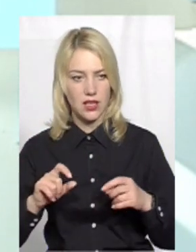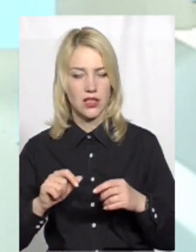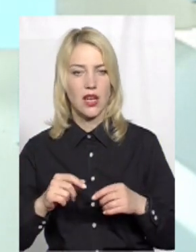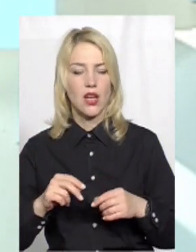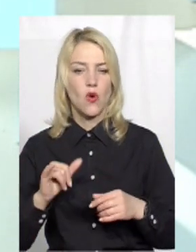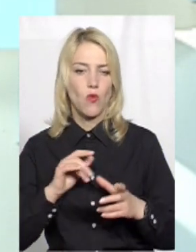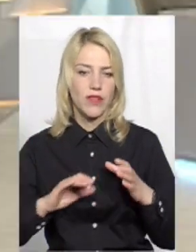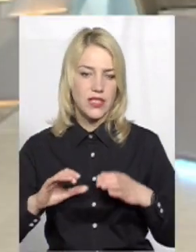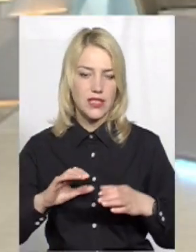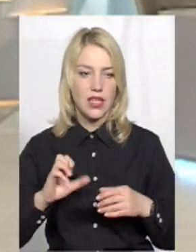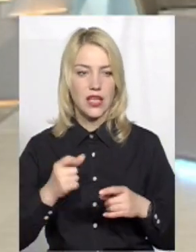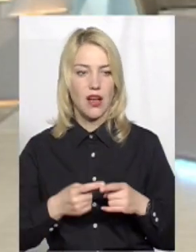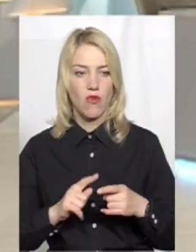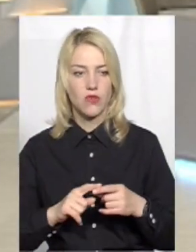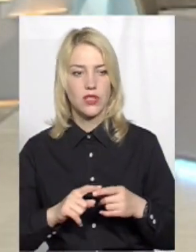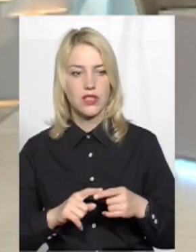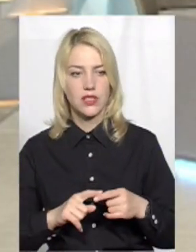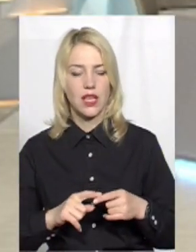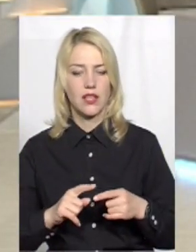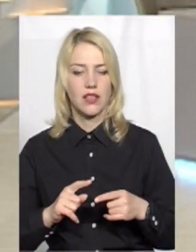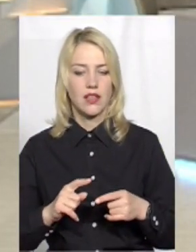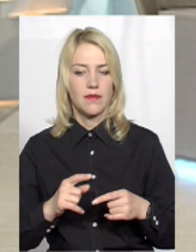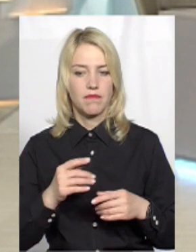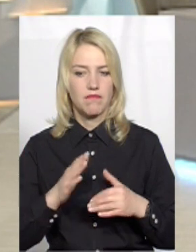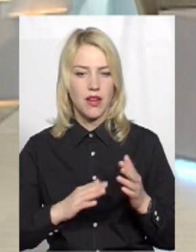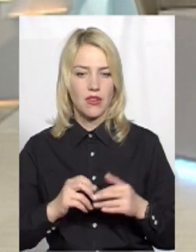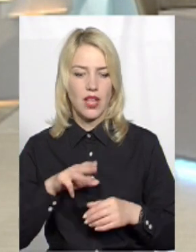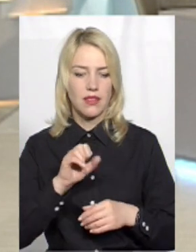школах, в університетах, але ці навички проходять з практикою, це